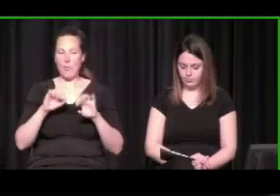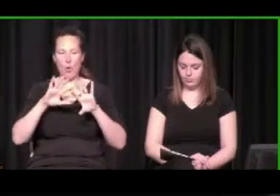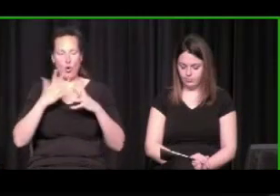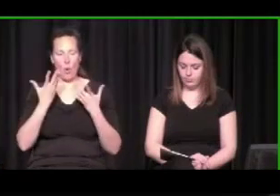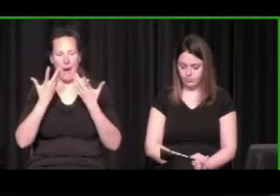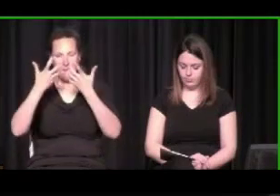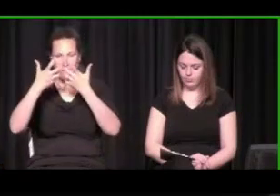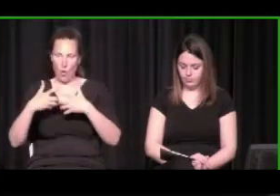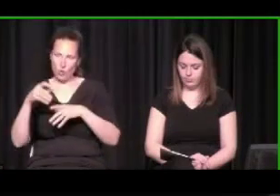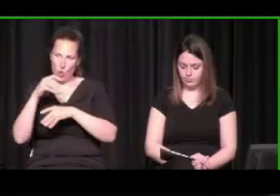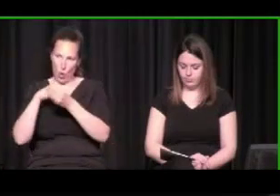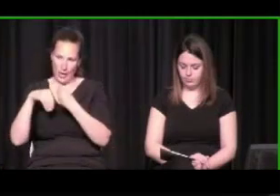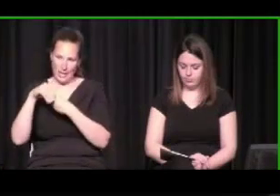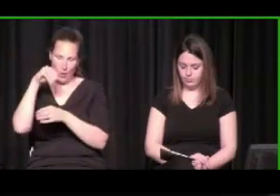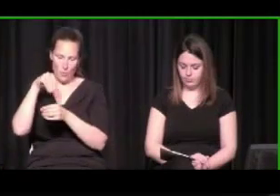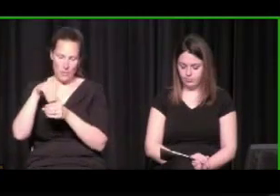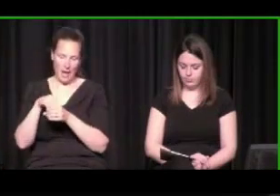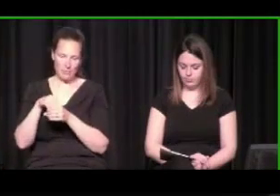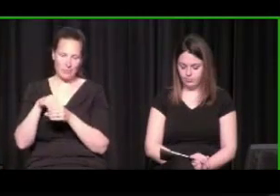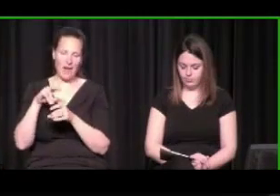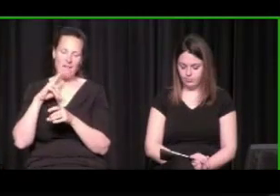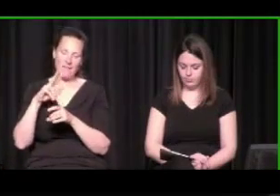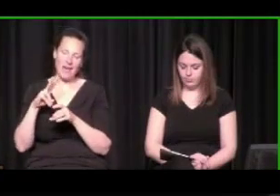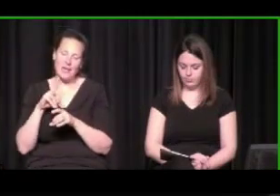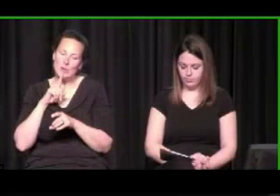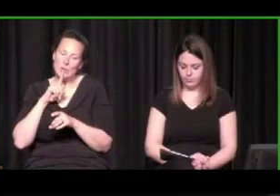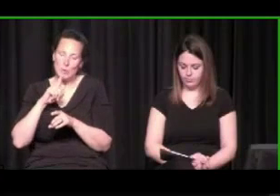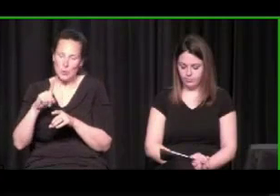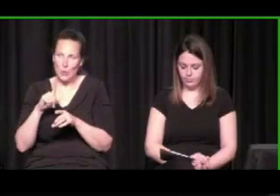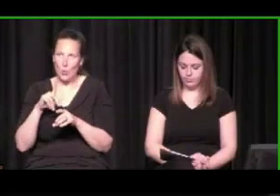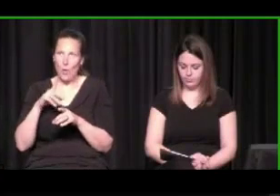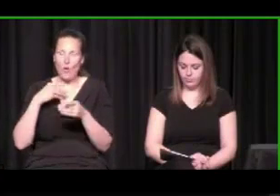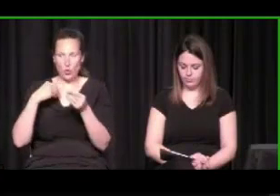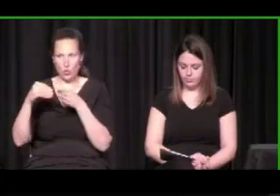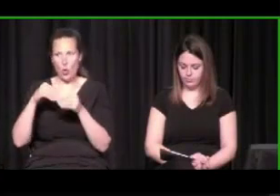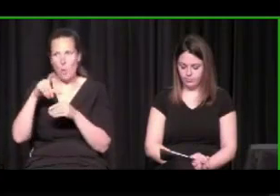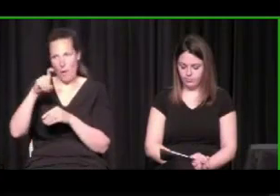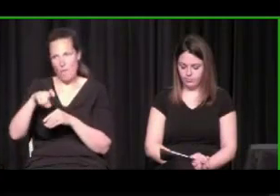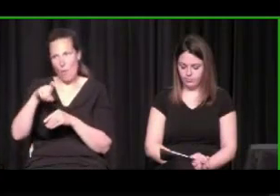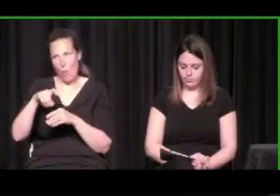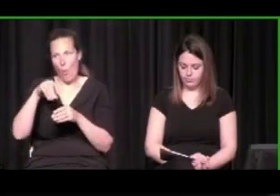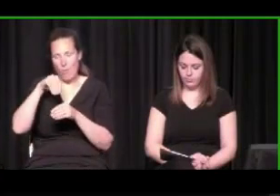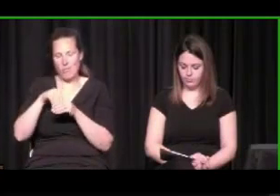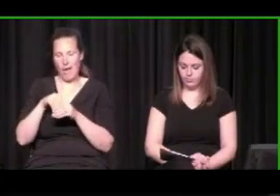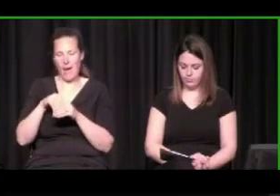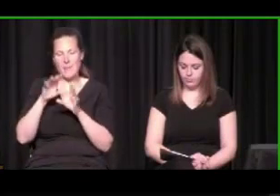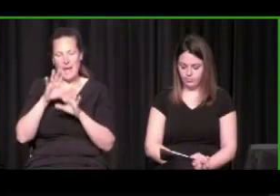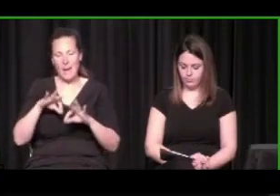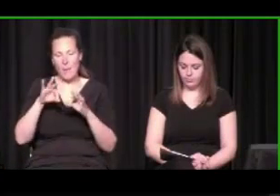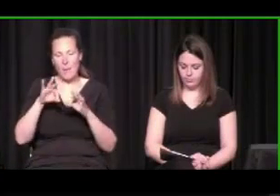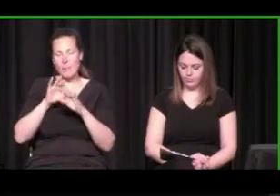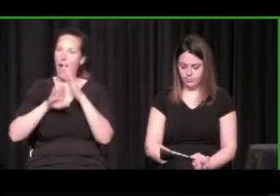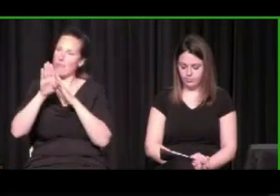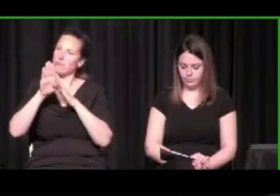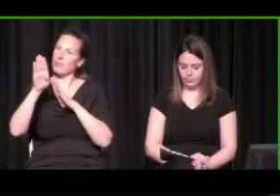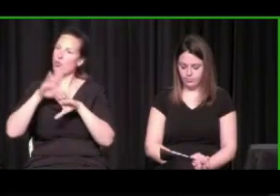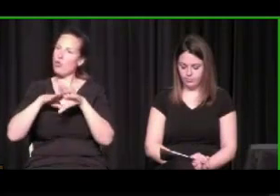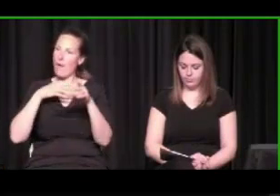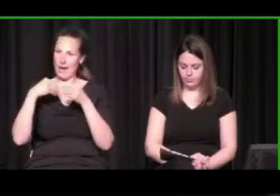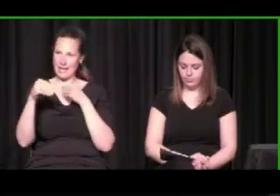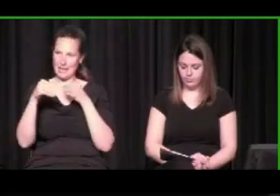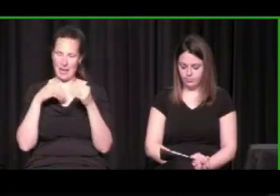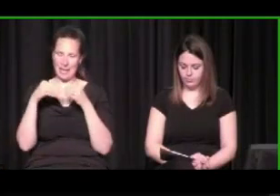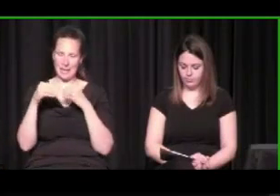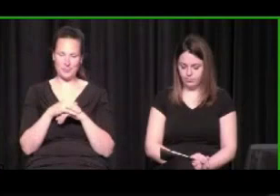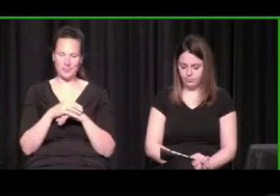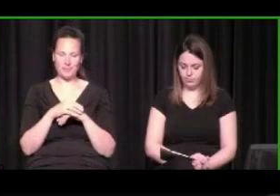fonctionnement des organisations, il y a une réorganisation puis une souplesse finalement qui est à acquérir, qui est à accroître. Donc, pourquoi est-ce que